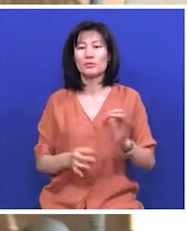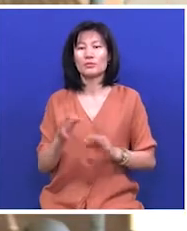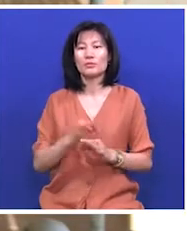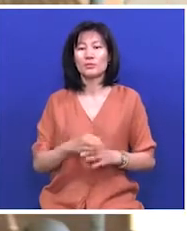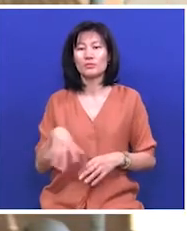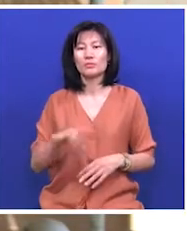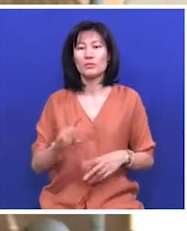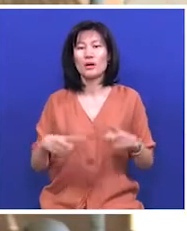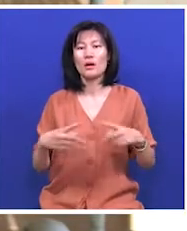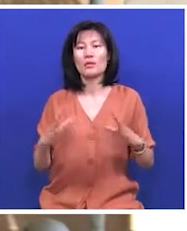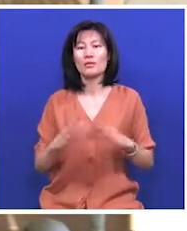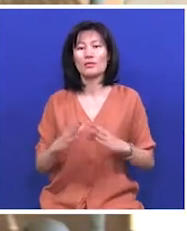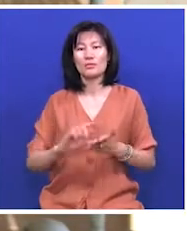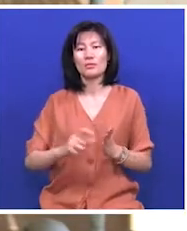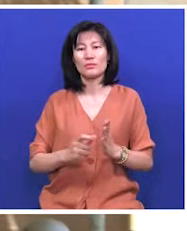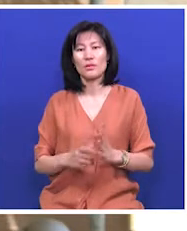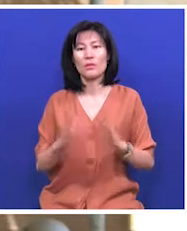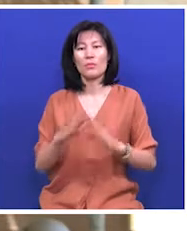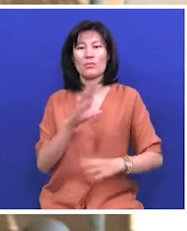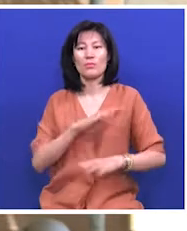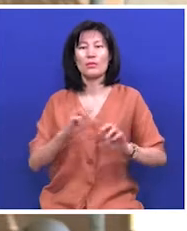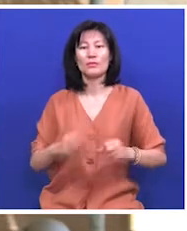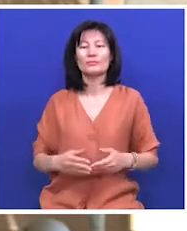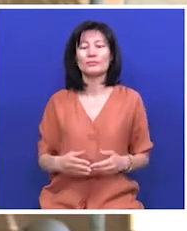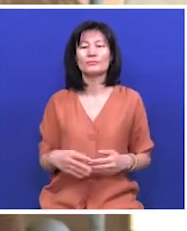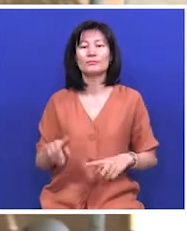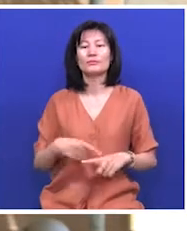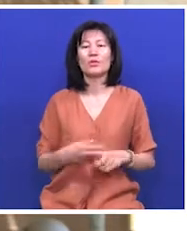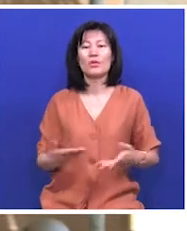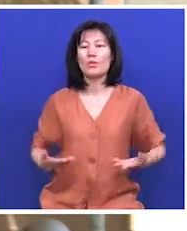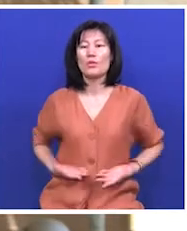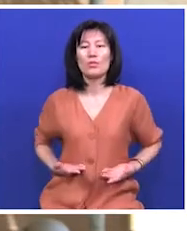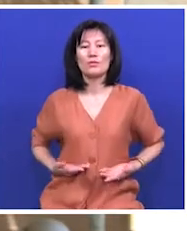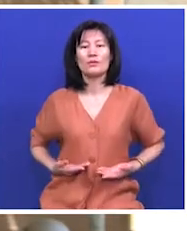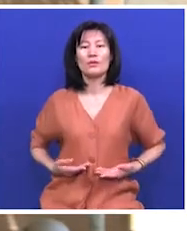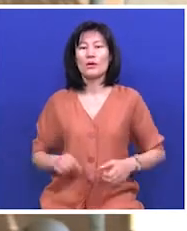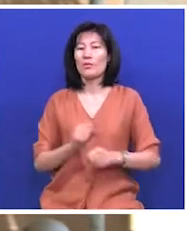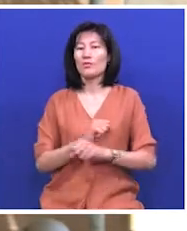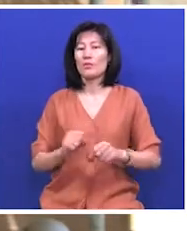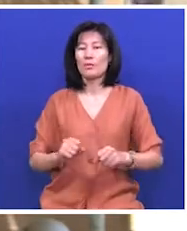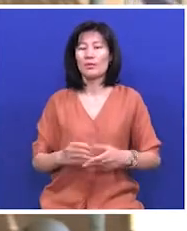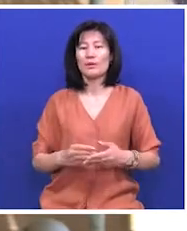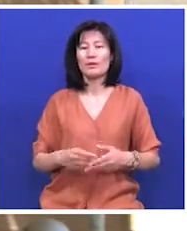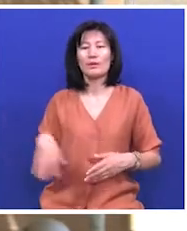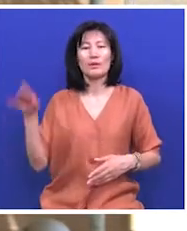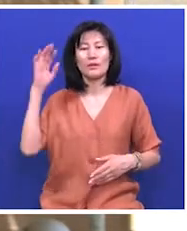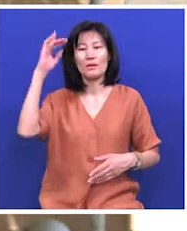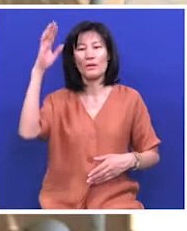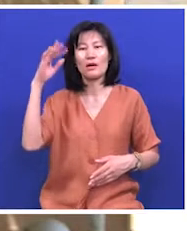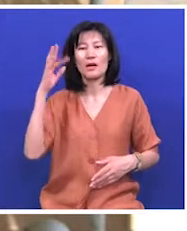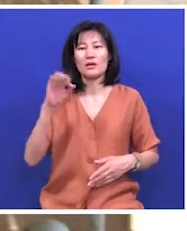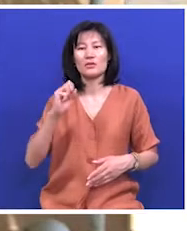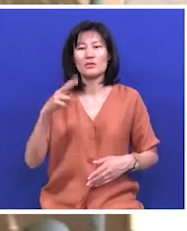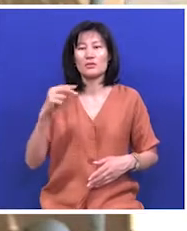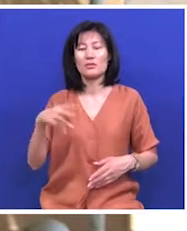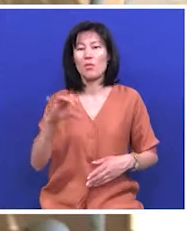жатқан микрорайонның әр үйге бір-бір үй берілетін болды. Бұл енді өмірде болмаған тірлік. Бұл енді бұл елдің айтатын